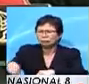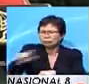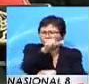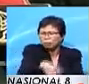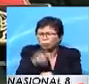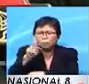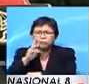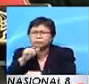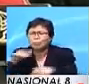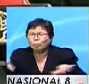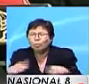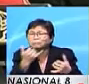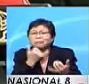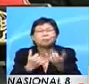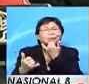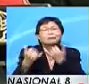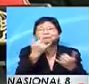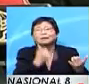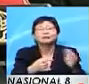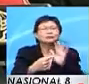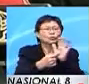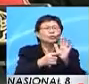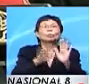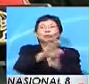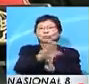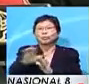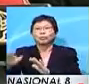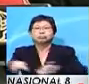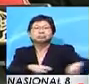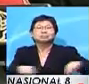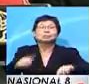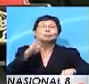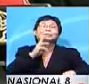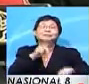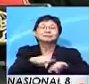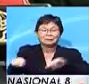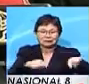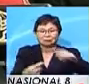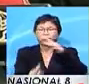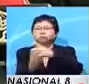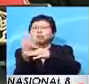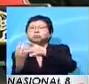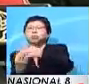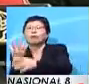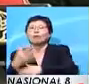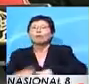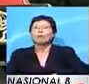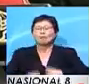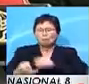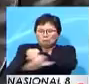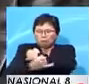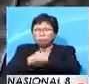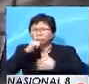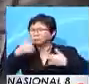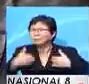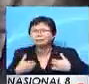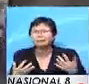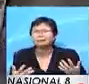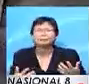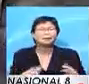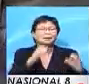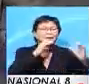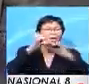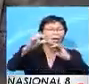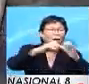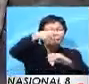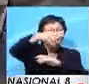Tidak ada sebarang indikasi bahawa mereka bertindak untuk menimbulkan provokasi.